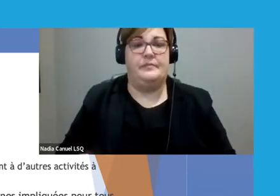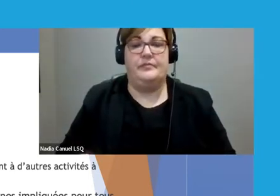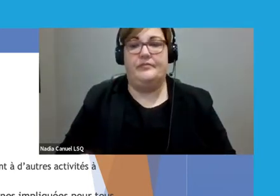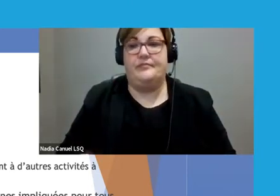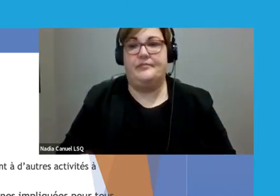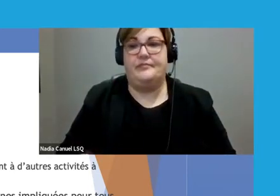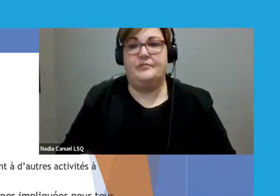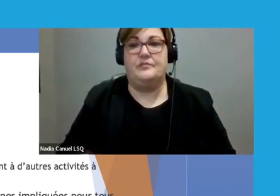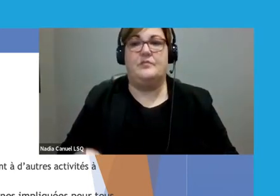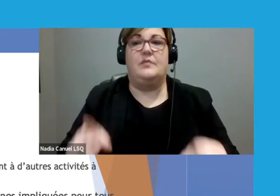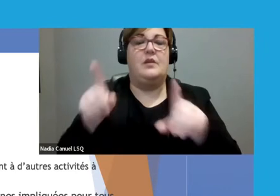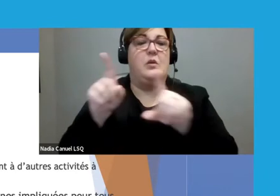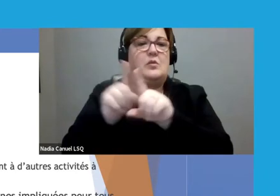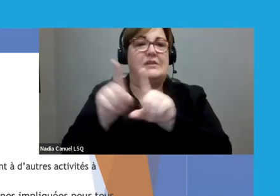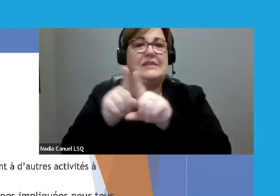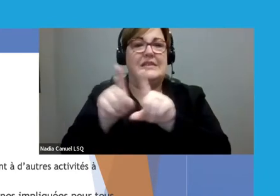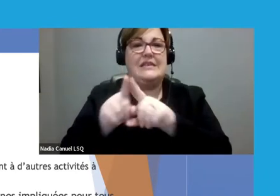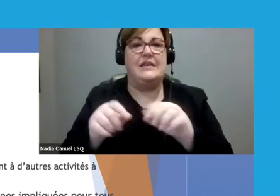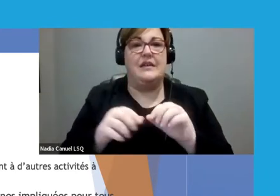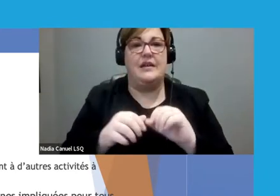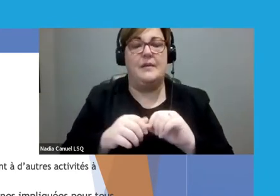Et bien entendu,